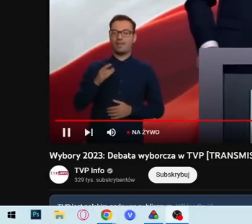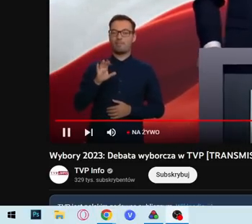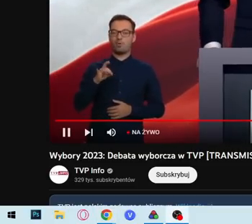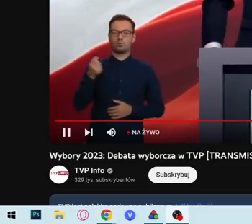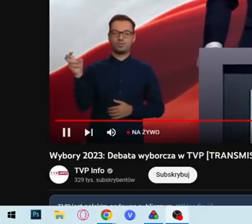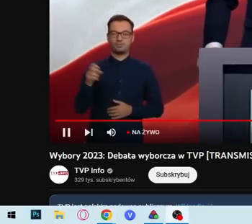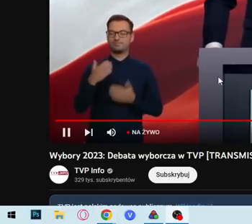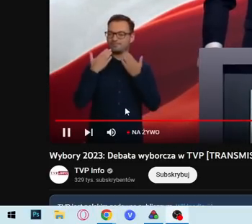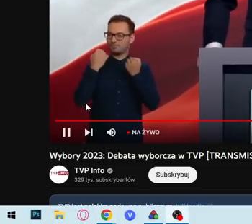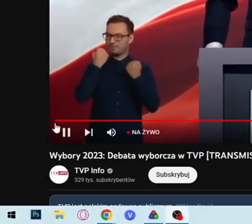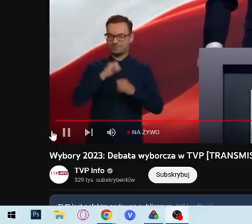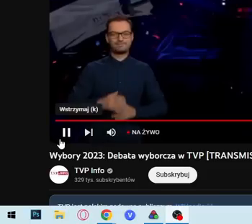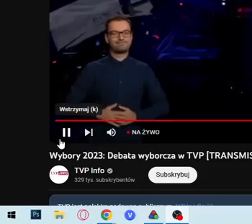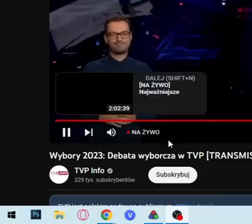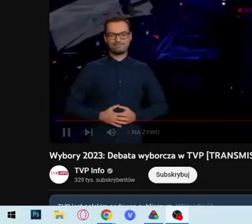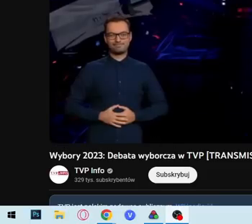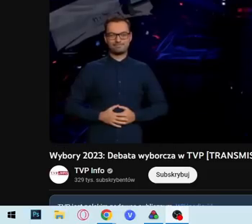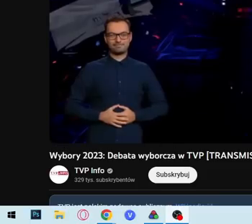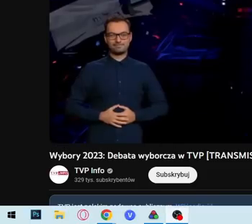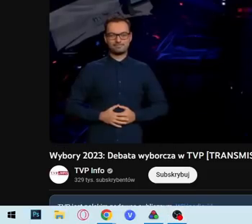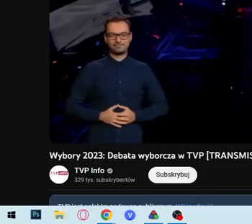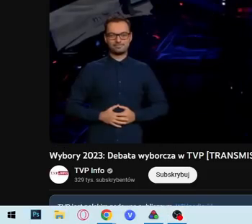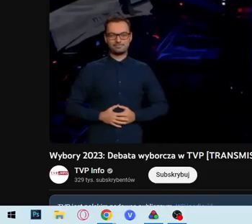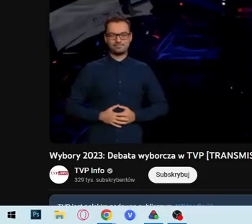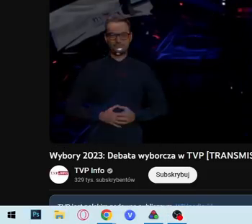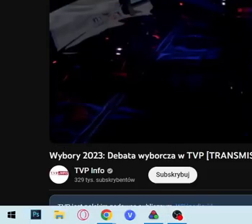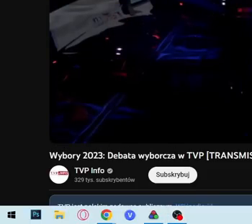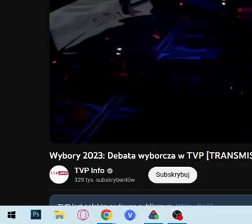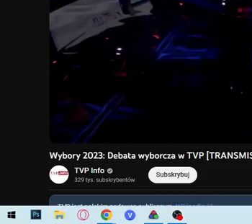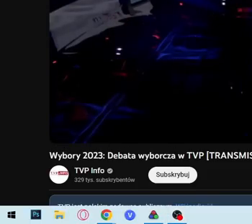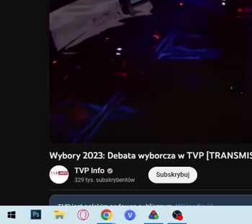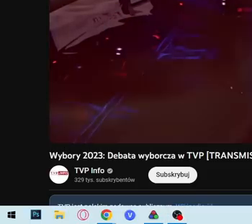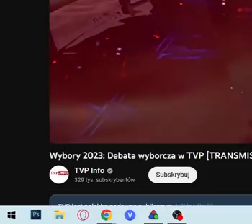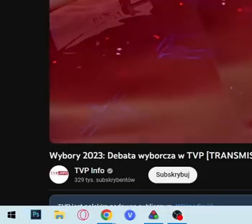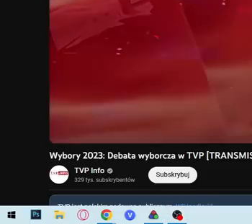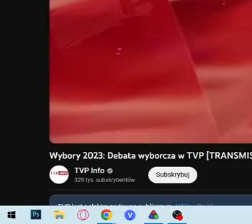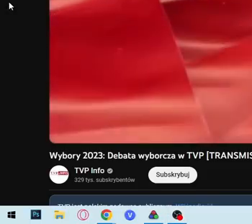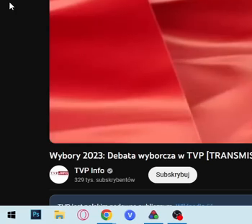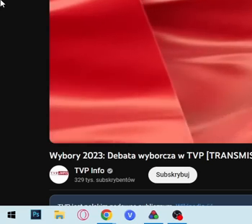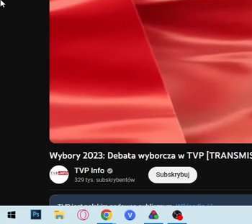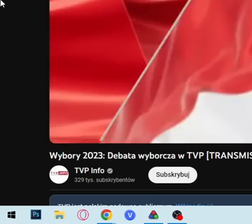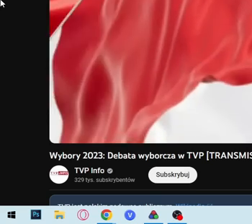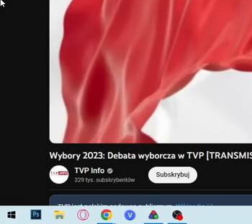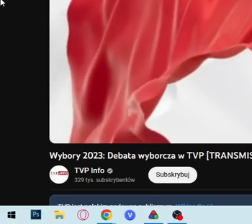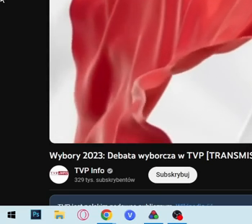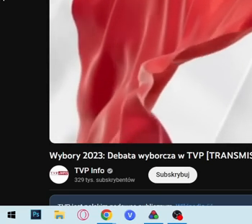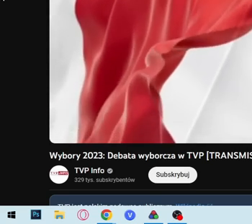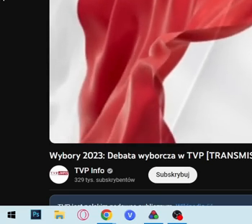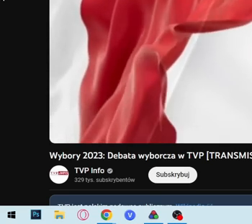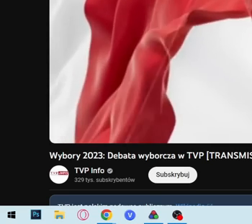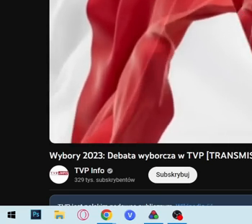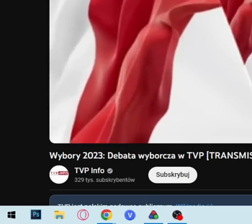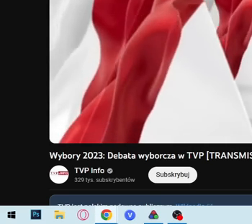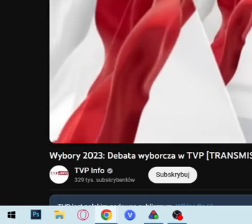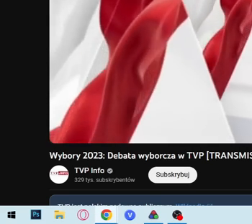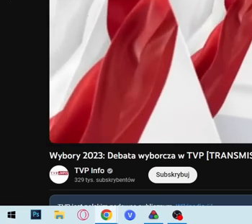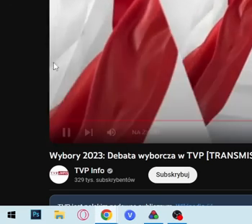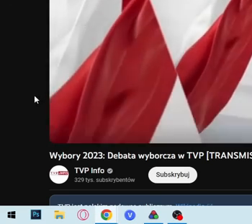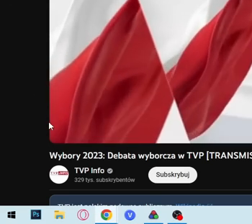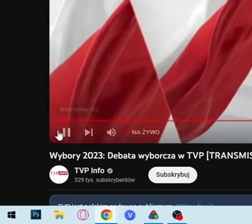Bogusiewicz. Dziękujemy. Dziękujemy. W sobotę się cisza wyborcza zaczyna. A, bo to trwa tylko jeden dzień. Zresztą